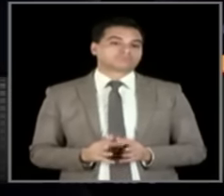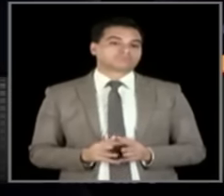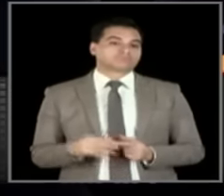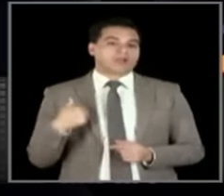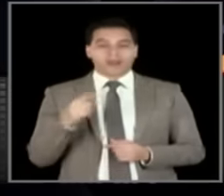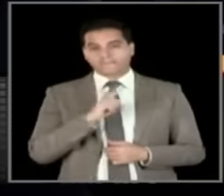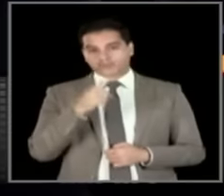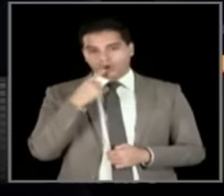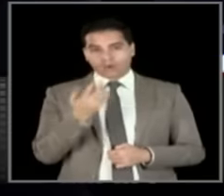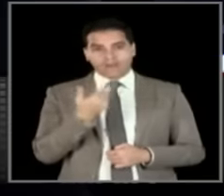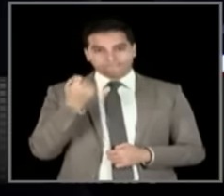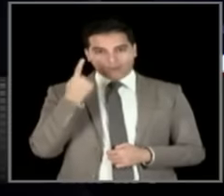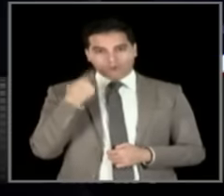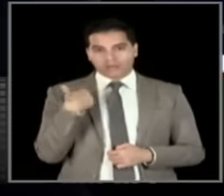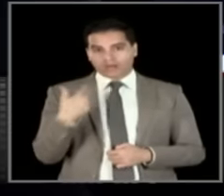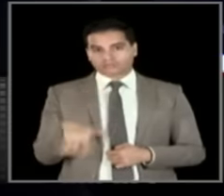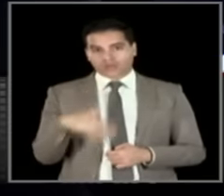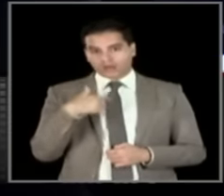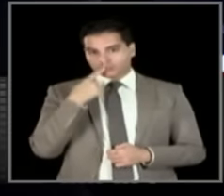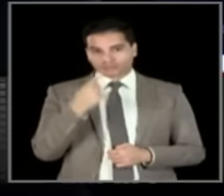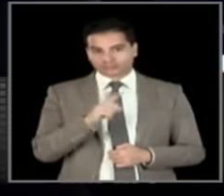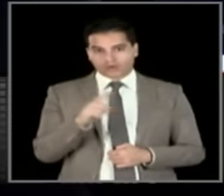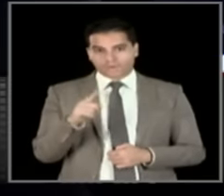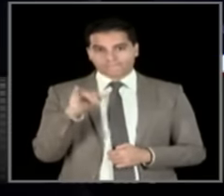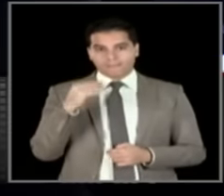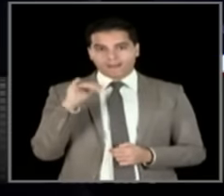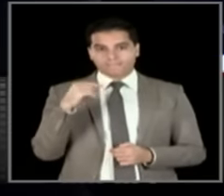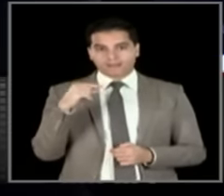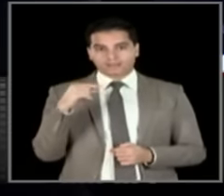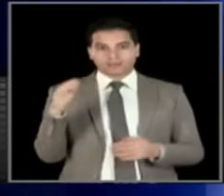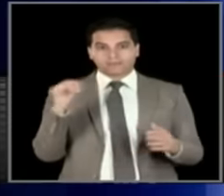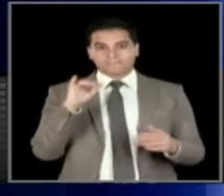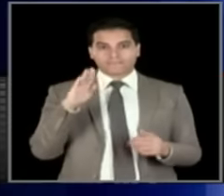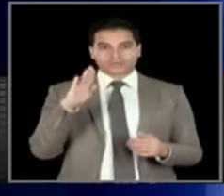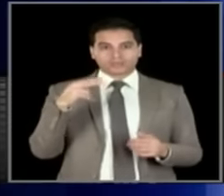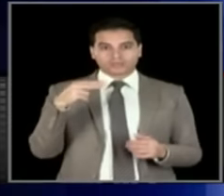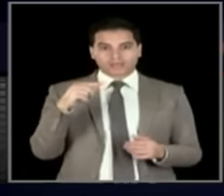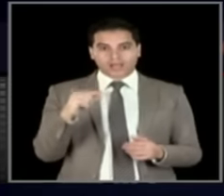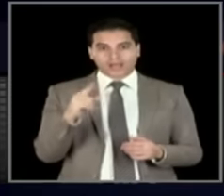مش هقول ولا معلومة واحدة. محمد مسعد إجابتك حسن شحات.